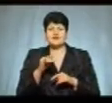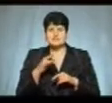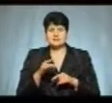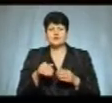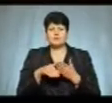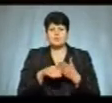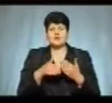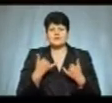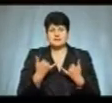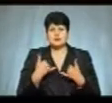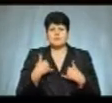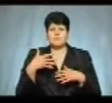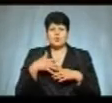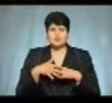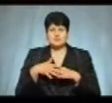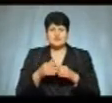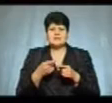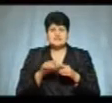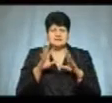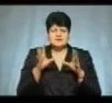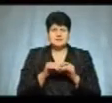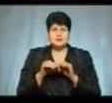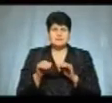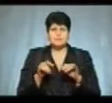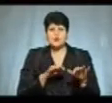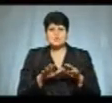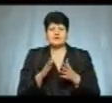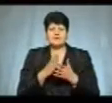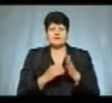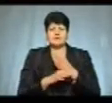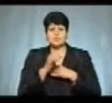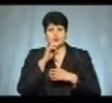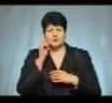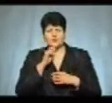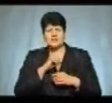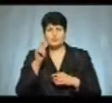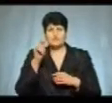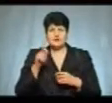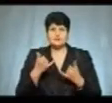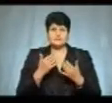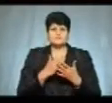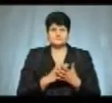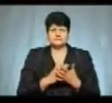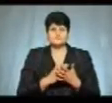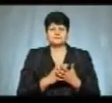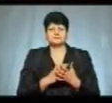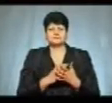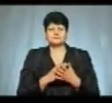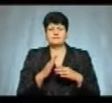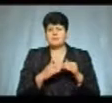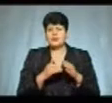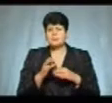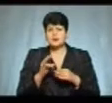нам порозумітися у всіх цих процесах, які відбуваються на сході України, в війні, яка відбувається. І